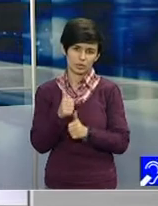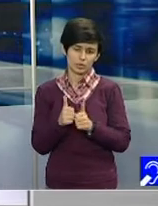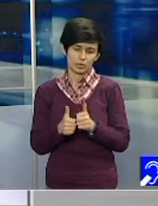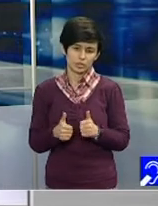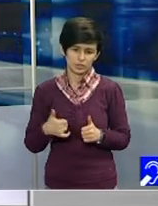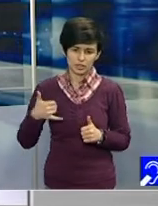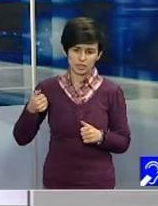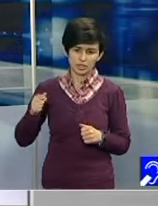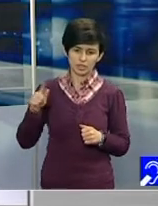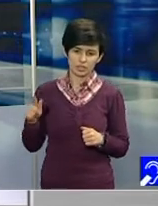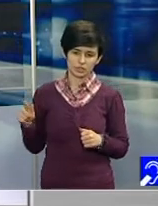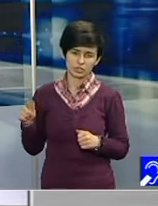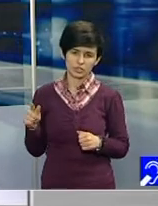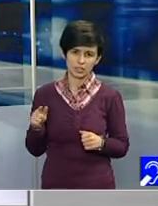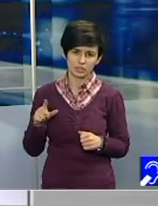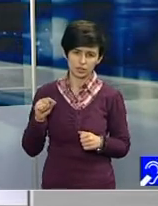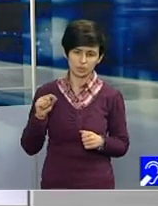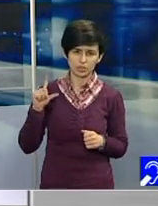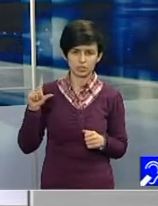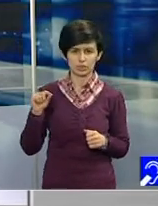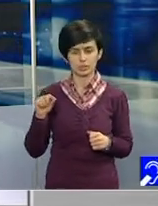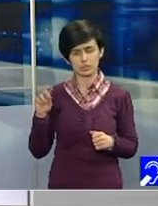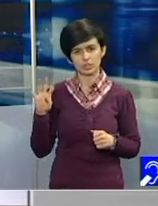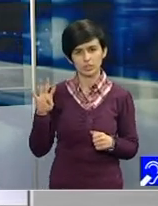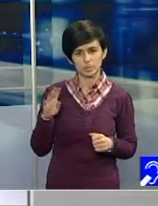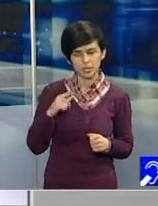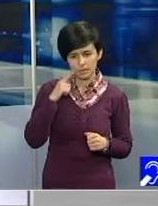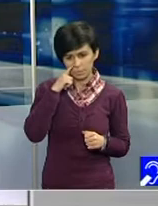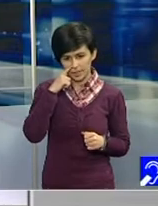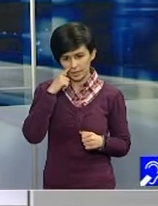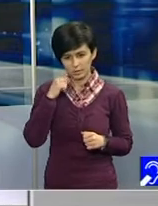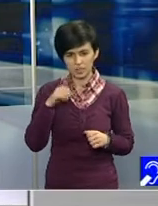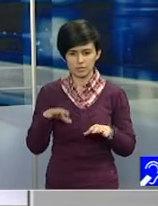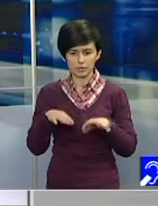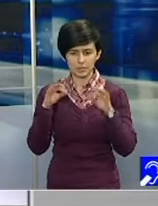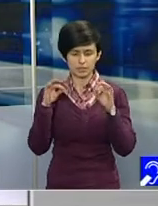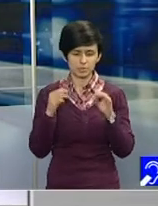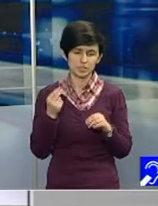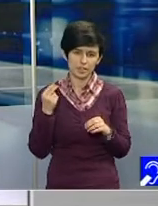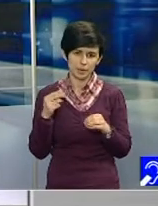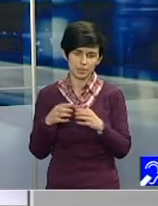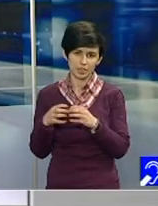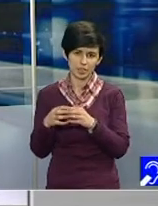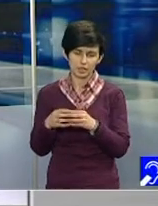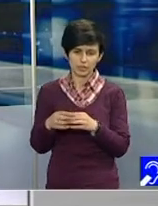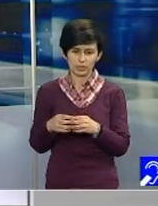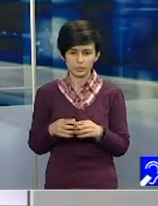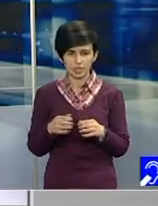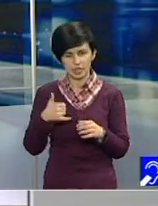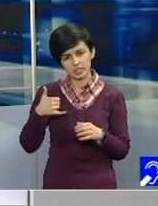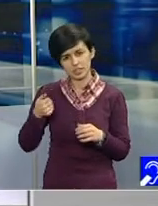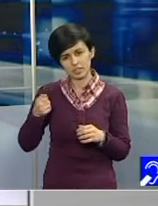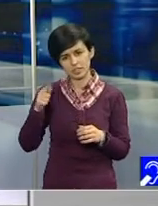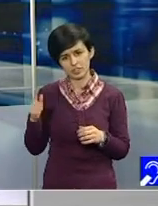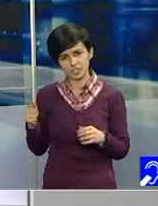Park. 22-24 iunie pe malul Someșului, acolo vom descoperi cele mai bune trupe de jazz care se vor înscrie,